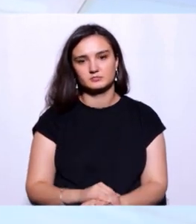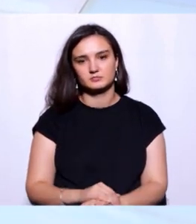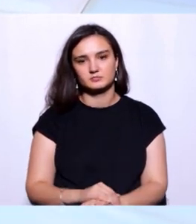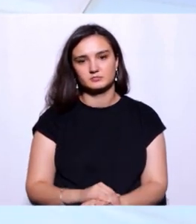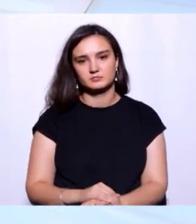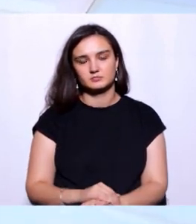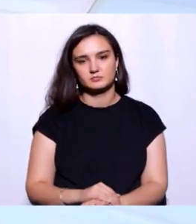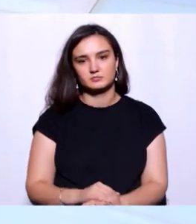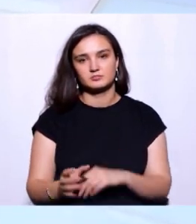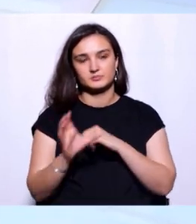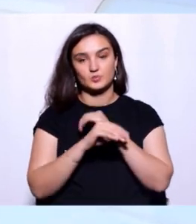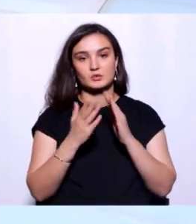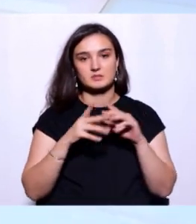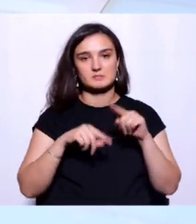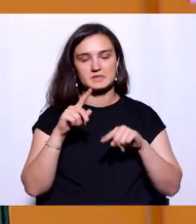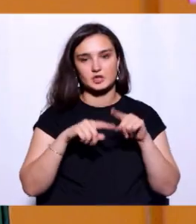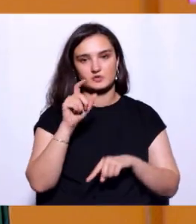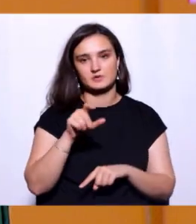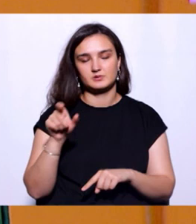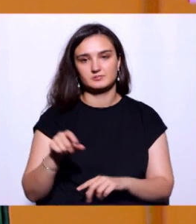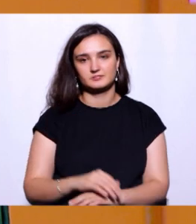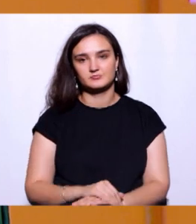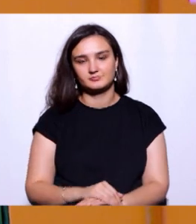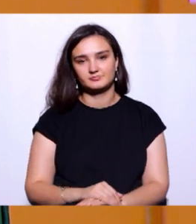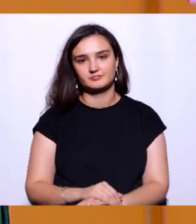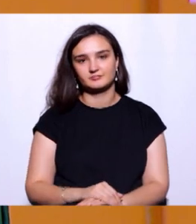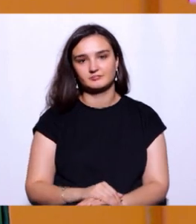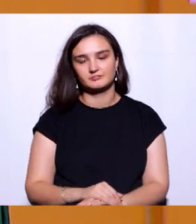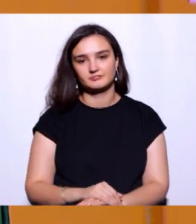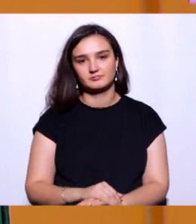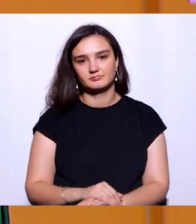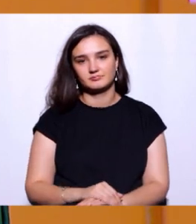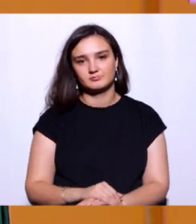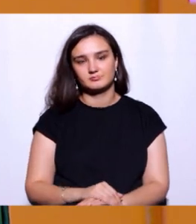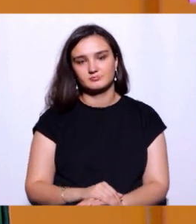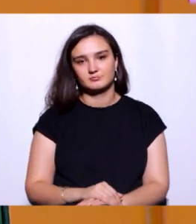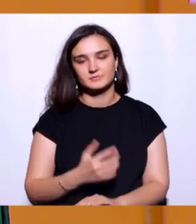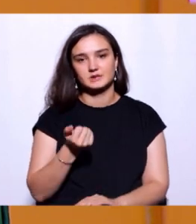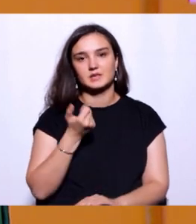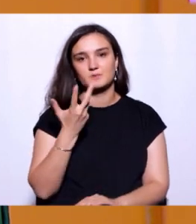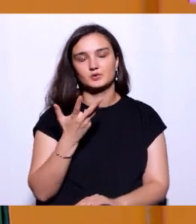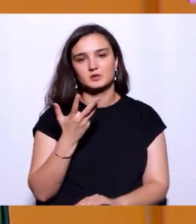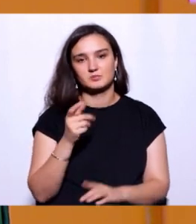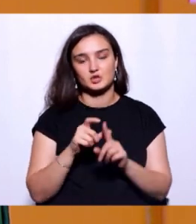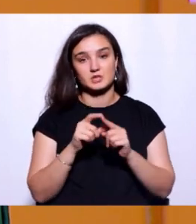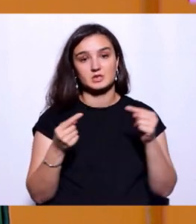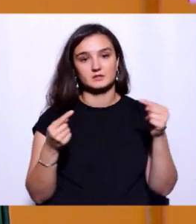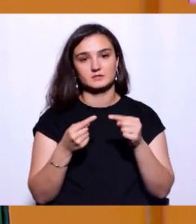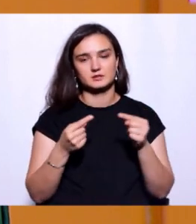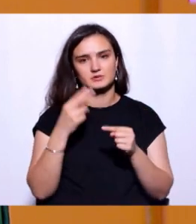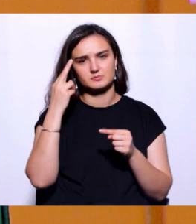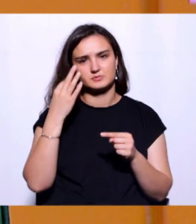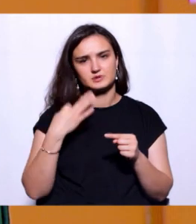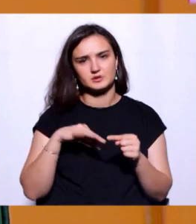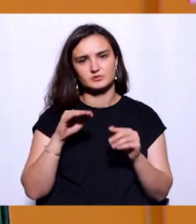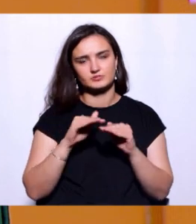lastly is cousin. Cousin. ქართულში მას ასევე აქვს რამოდენიმე შესატყვისი.